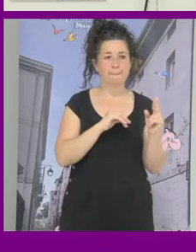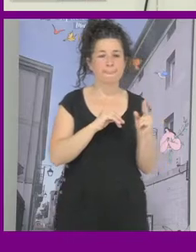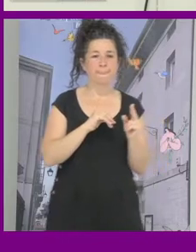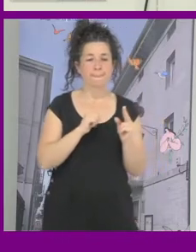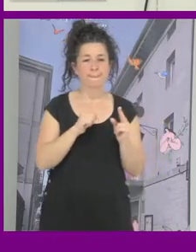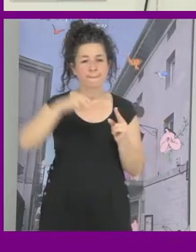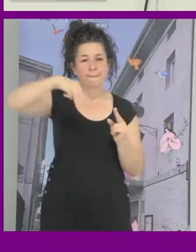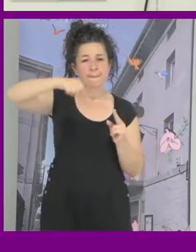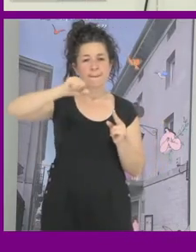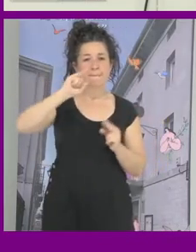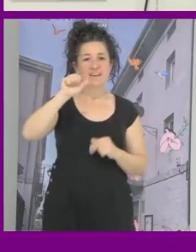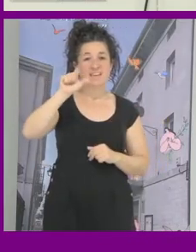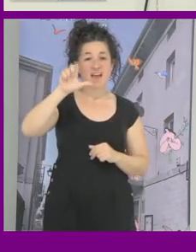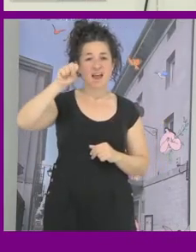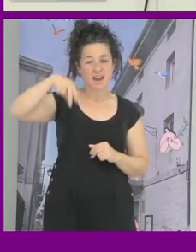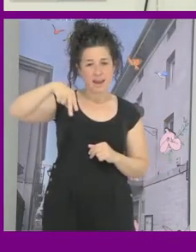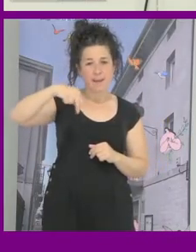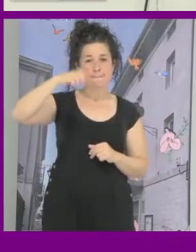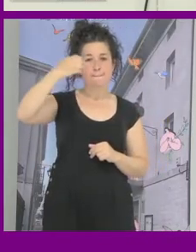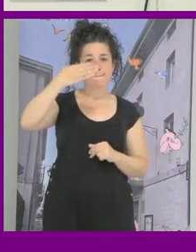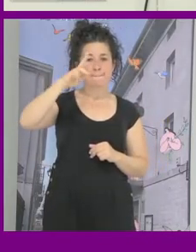Maialen Berasategiren itzulpena da.